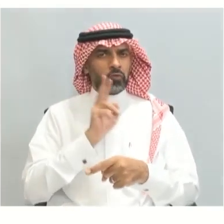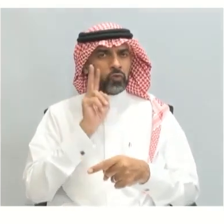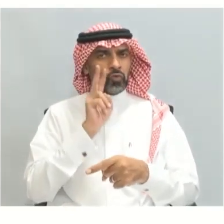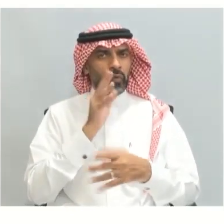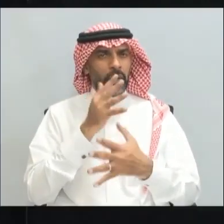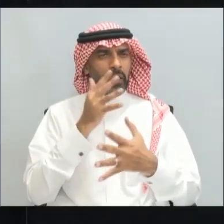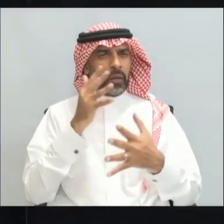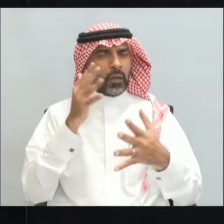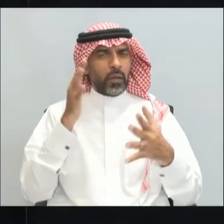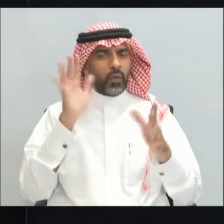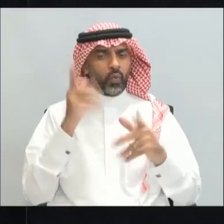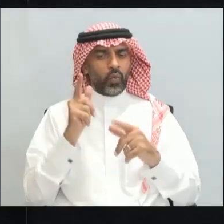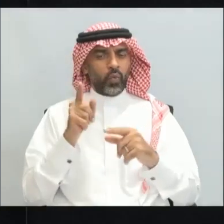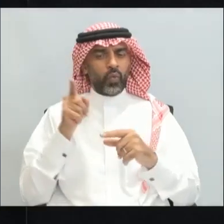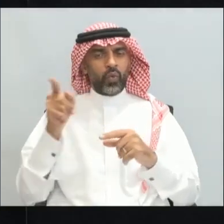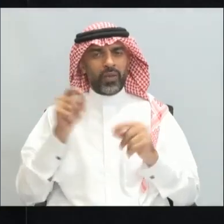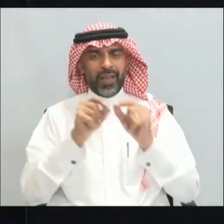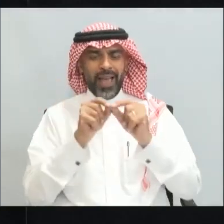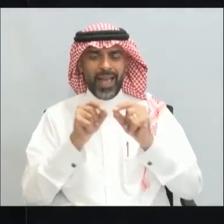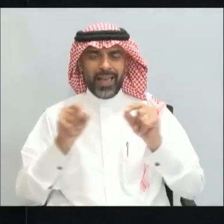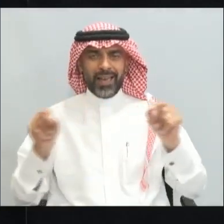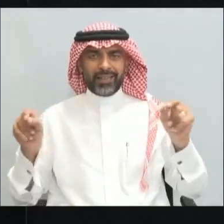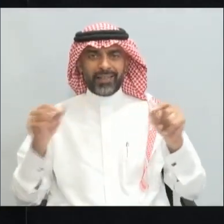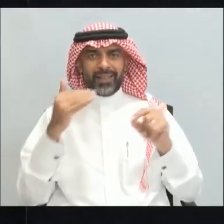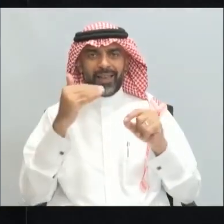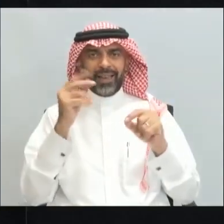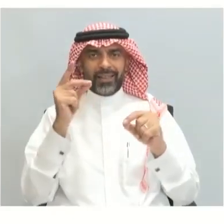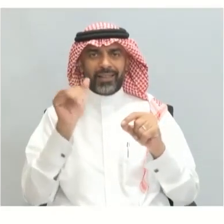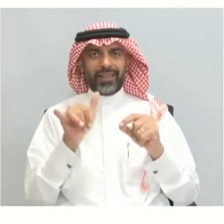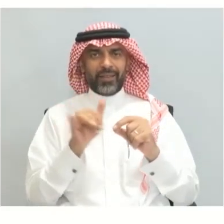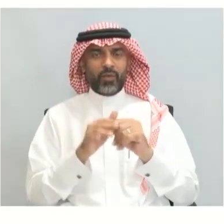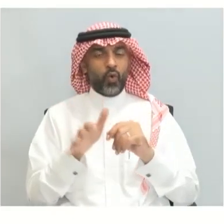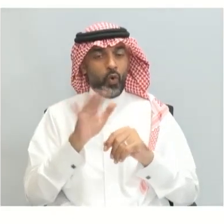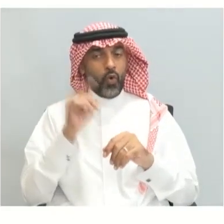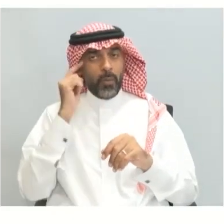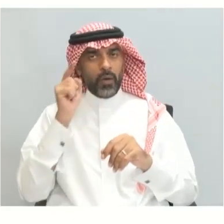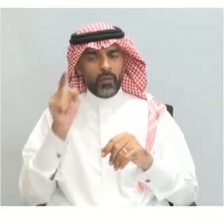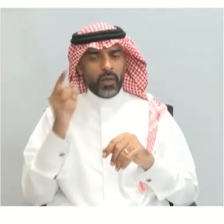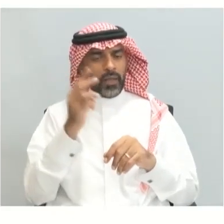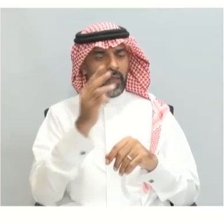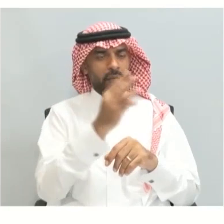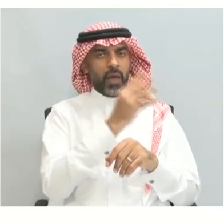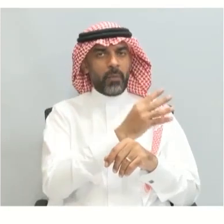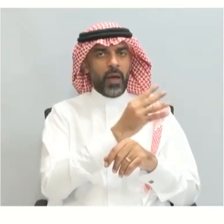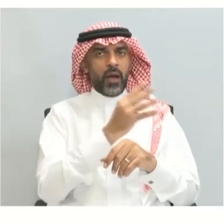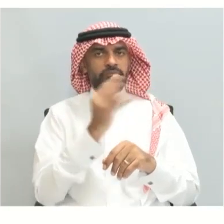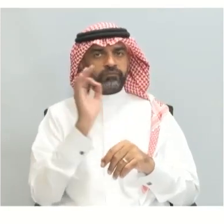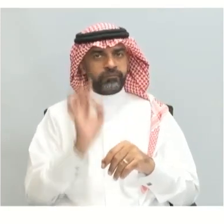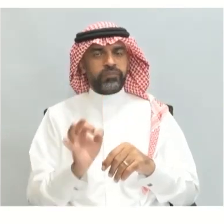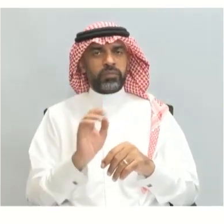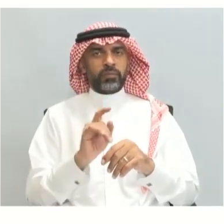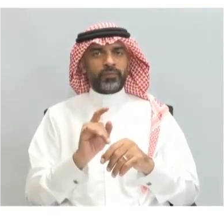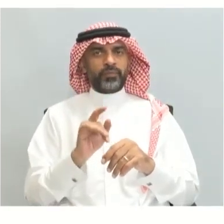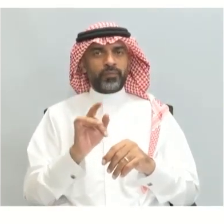او اكثر ما نجده هو المقياس الخطي جميعها معتمد ومعمول به ابنائي وبنات الطلاب